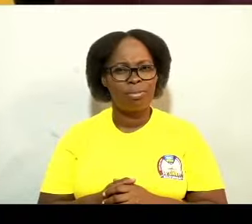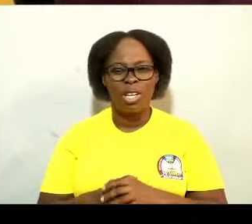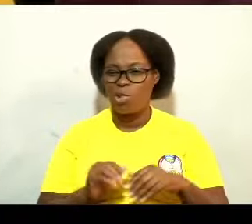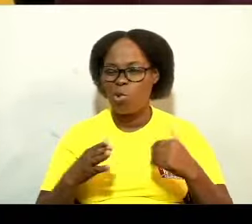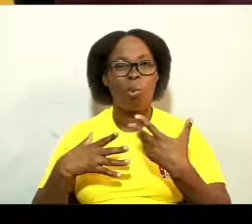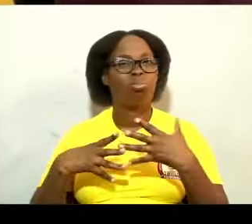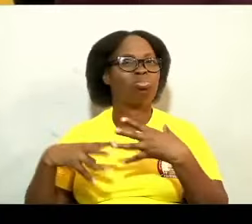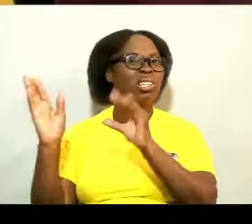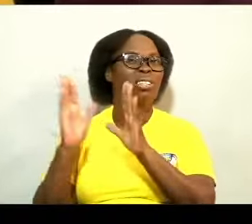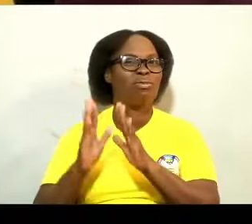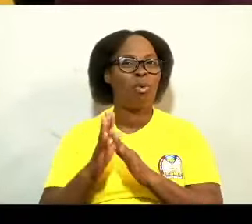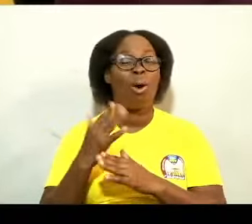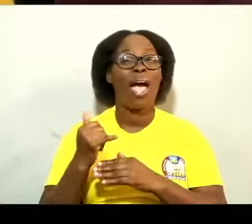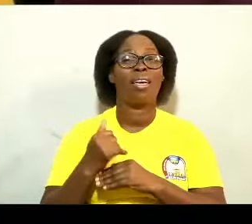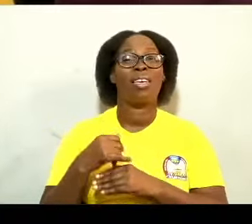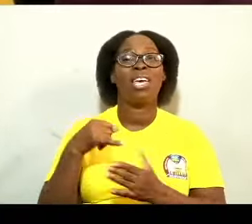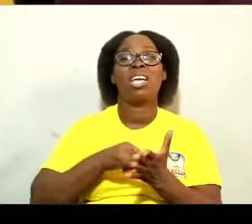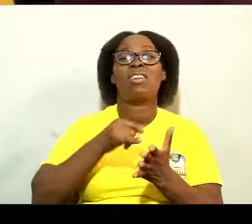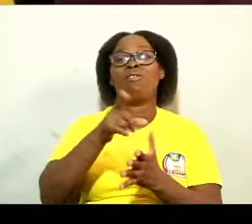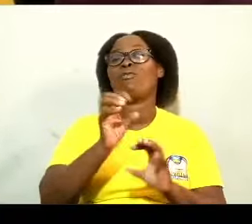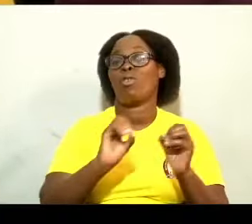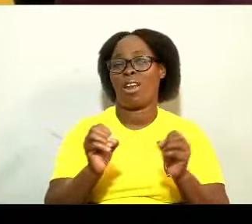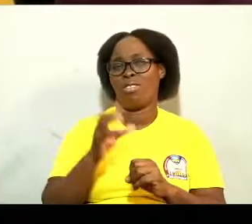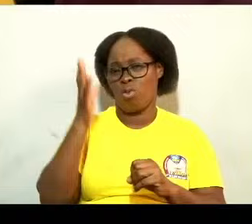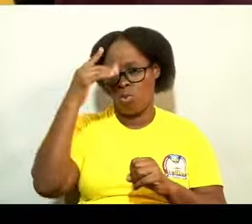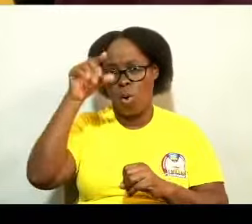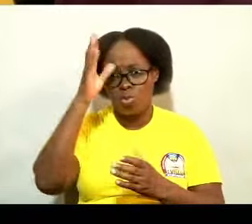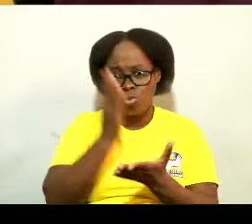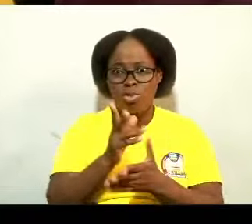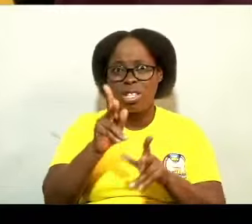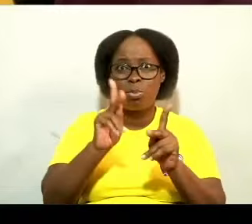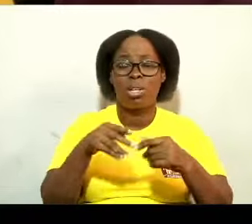haikuhusu. Unajua amepotea, lakini haikuhusu.